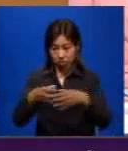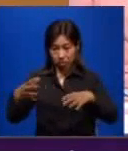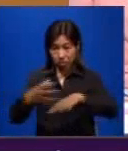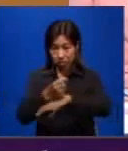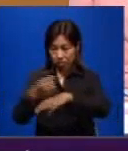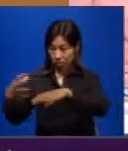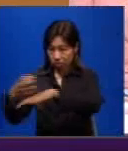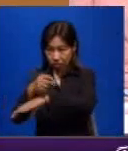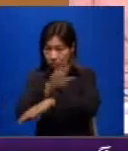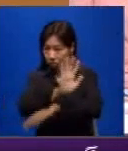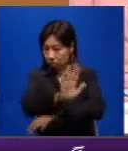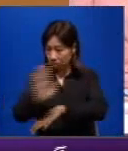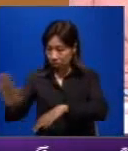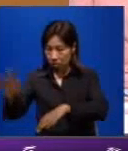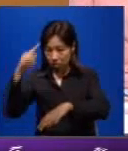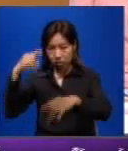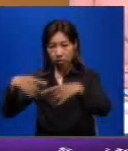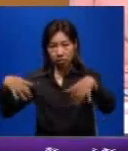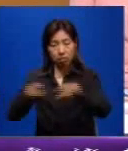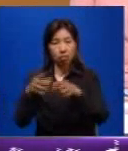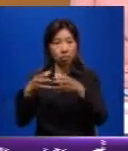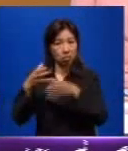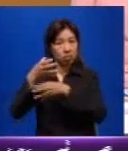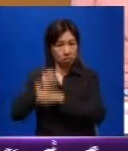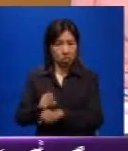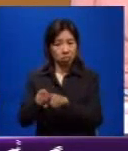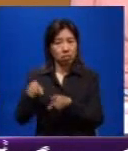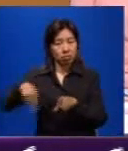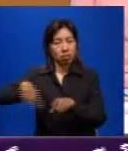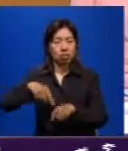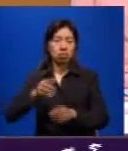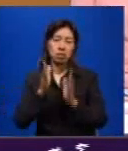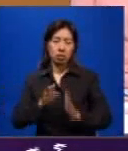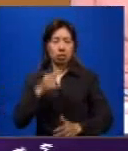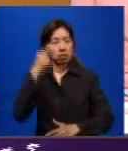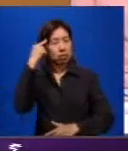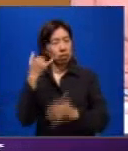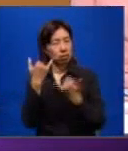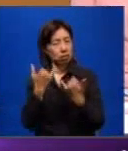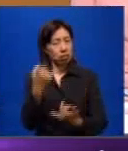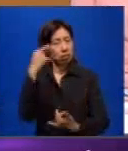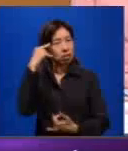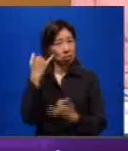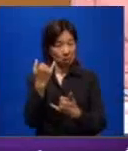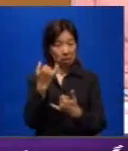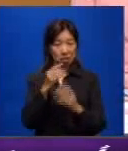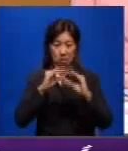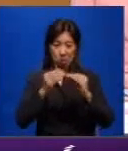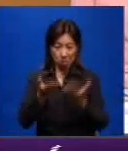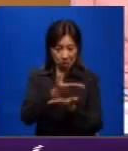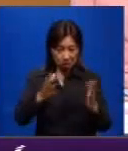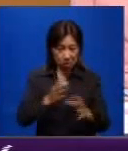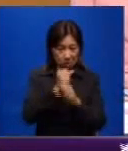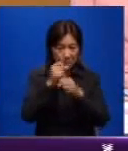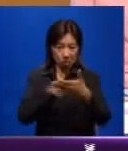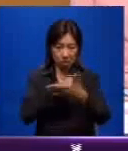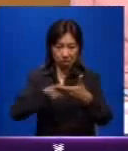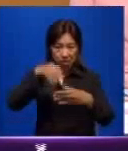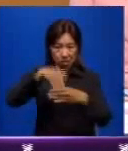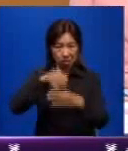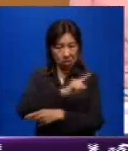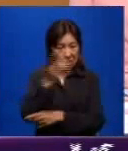มถึงทางพรรคประชาธิปัตย์ด้วยก็เห็นต่างเช่นเดียวกันบางคนบอกว่าวันนี้เนี่ยยังไม่ควรที่จะหวังว่าจะมีการกำหนดวันเลือกตั้งแต่ก็ต้องรอดูกัน